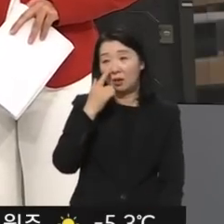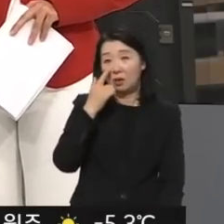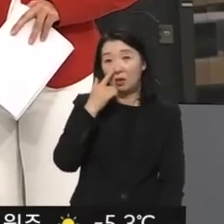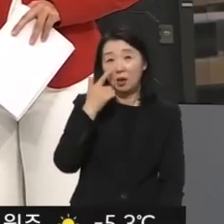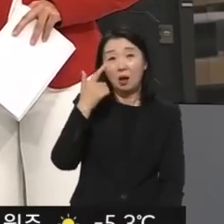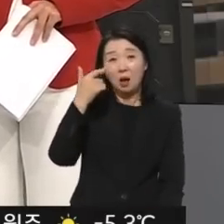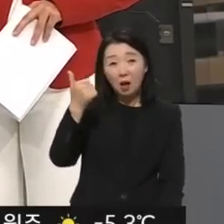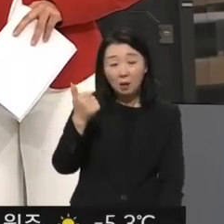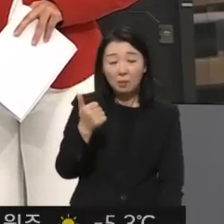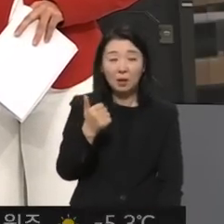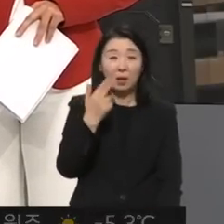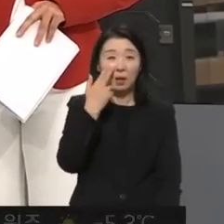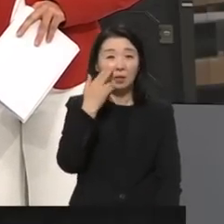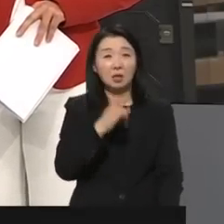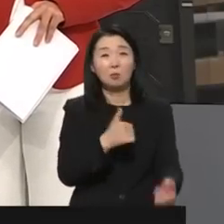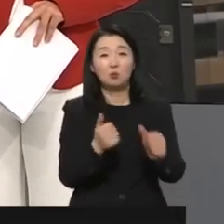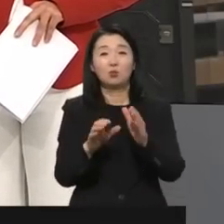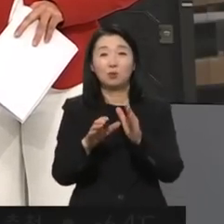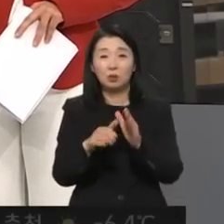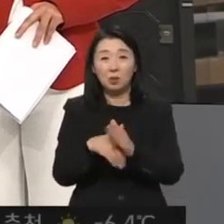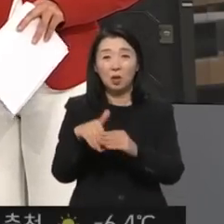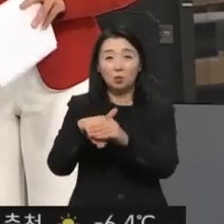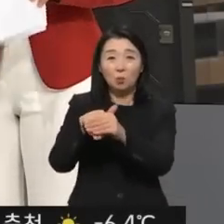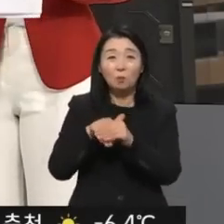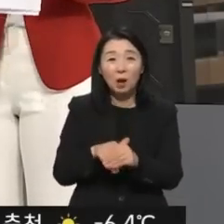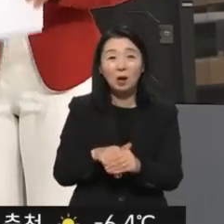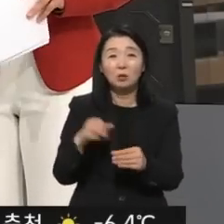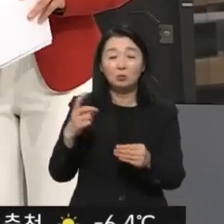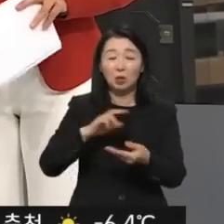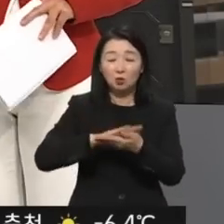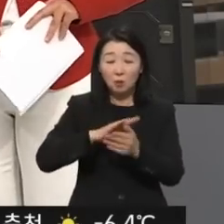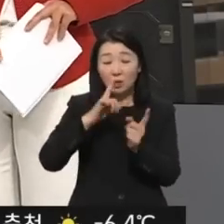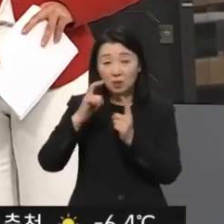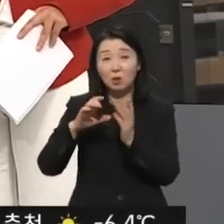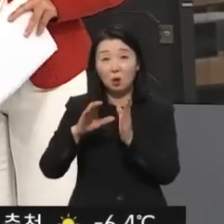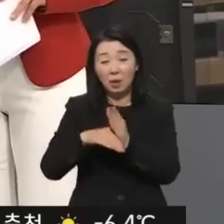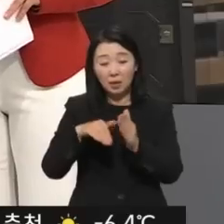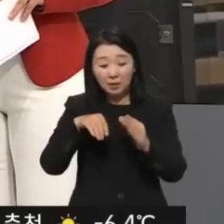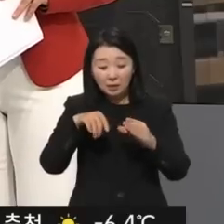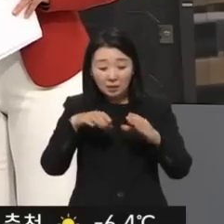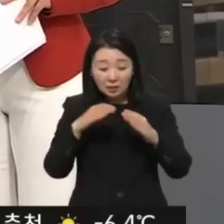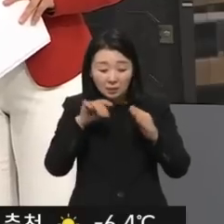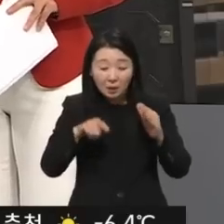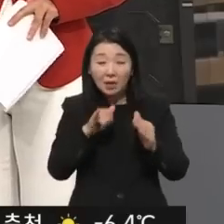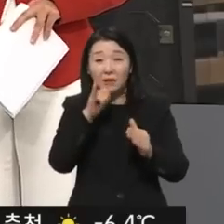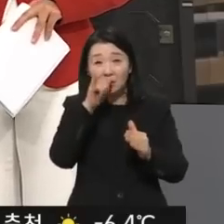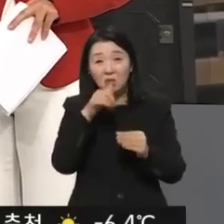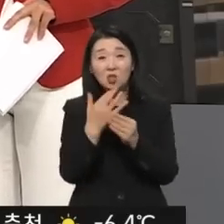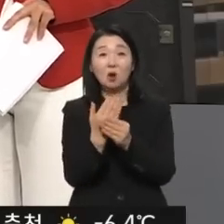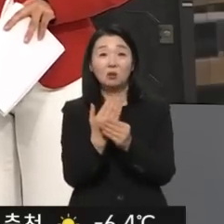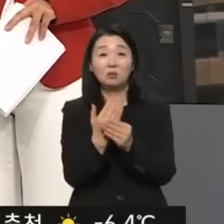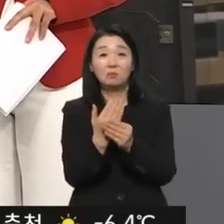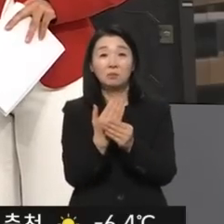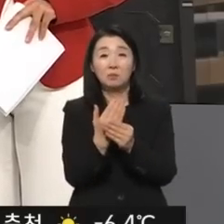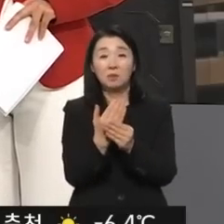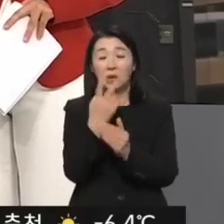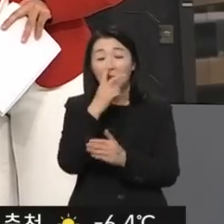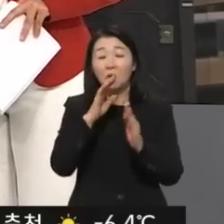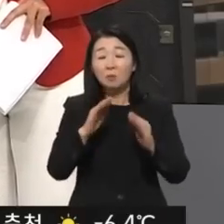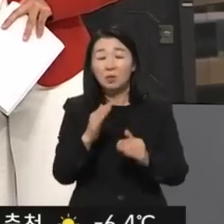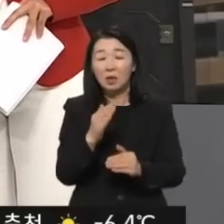부의금, 두 차례 출판기념회 축하금이 집안에 있던 그 현금이라면서 검찰이 이 부분을 검은 돈